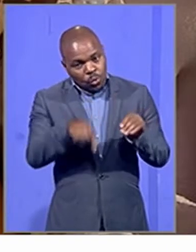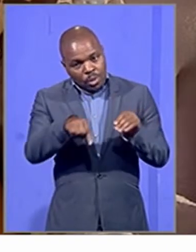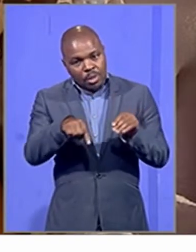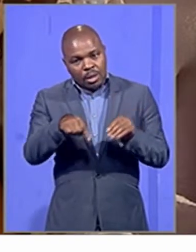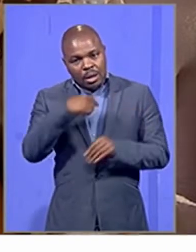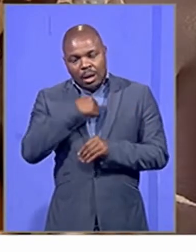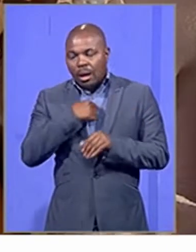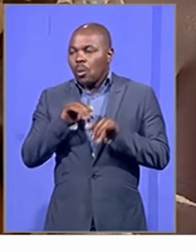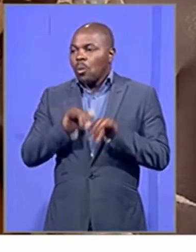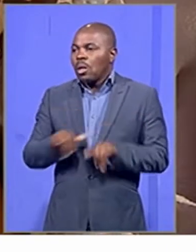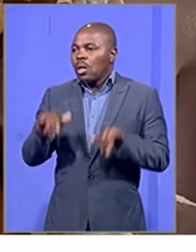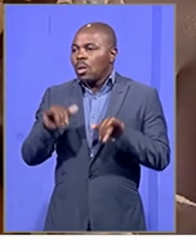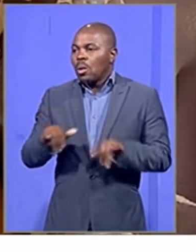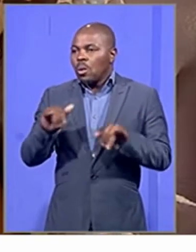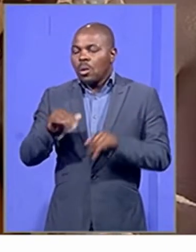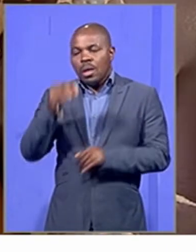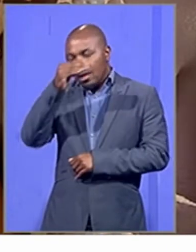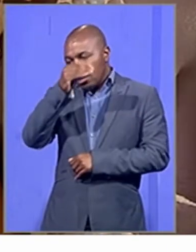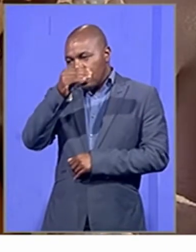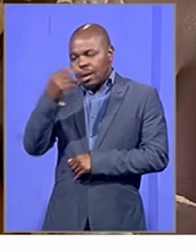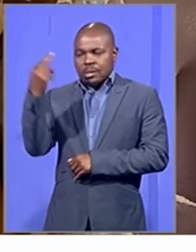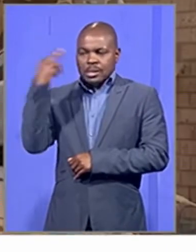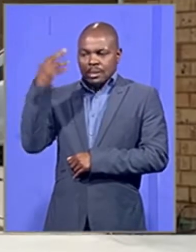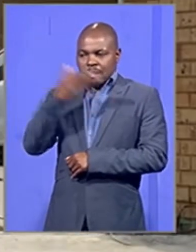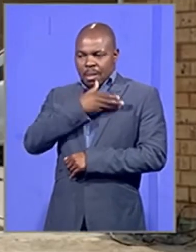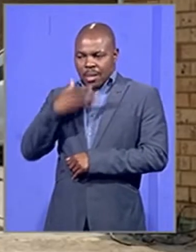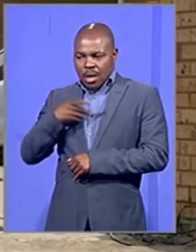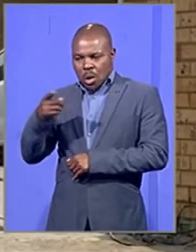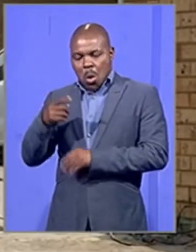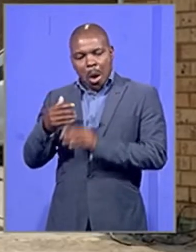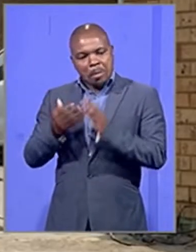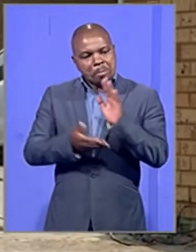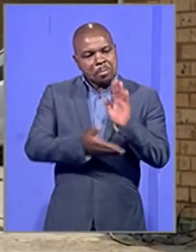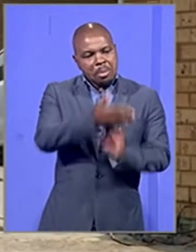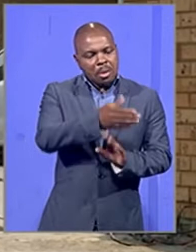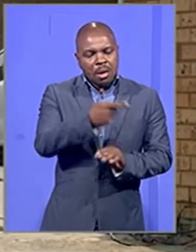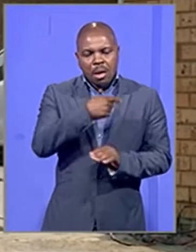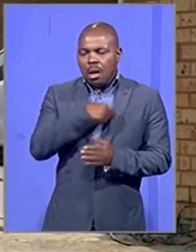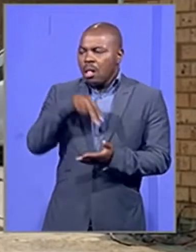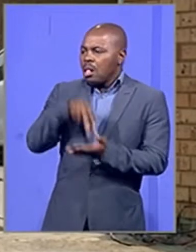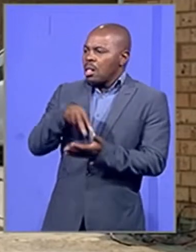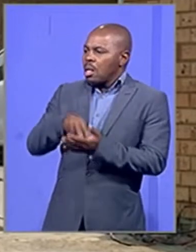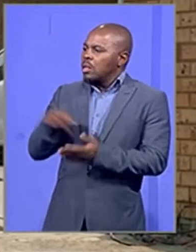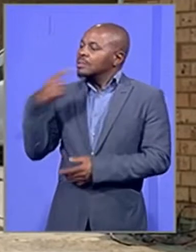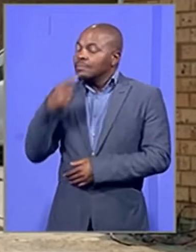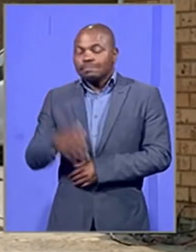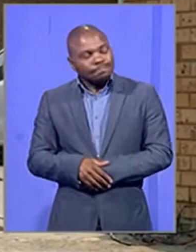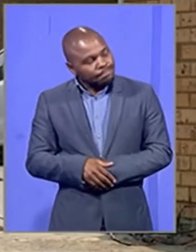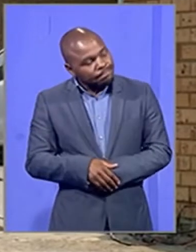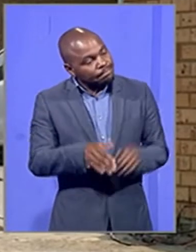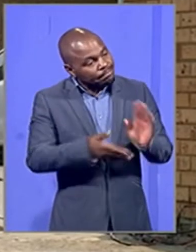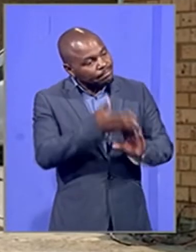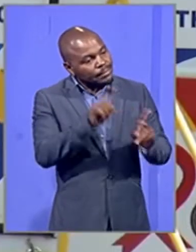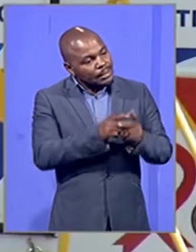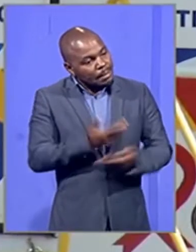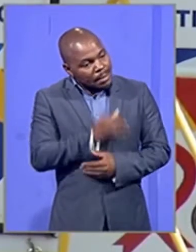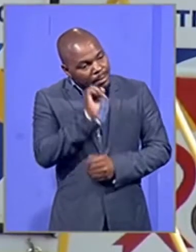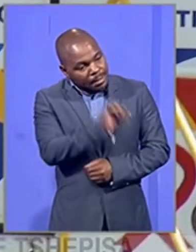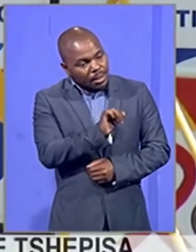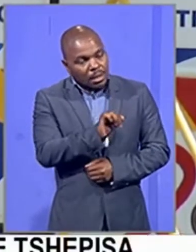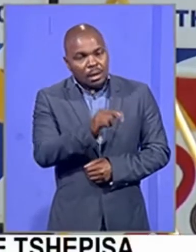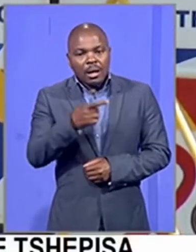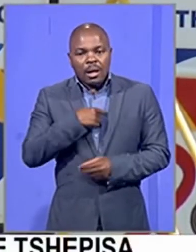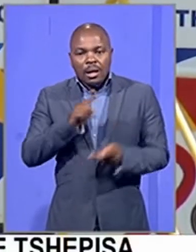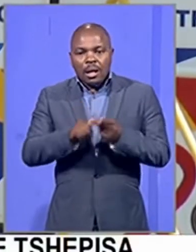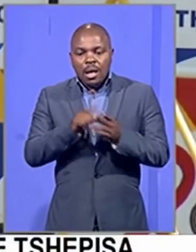khantse ke eme o swa reception ka yene a tswa na khantse ke eme a re wena ke re tswa ke go tswele ngwano ka ke tswa